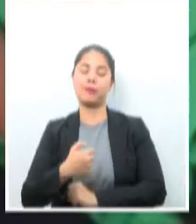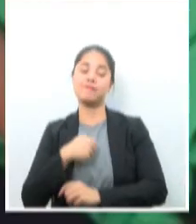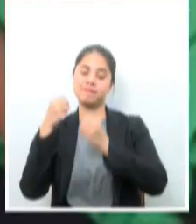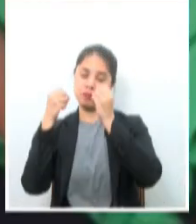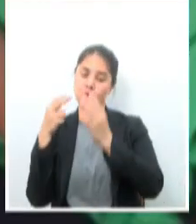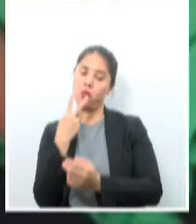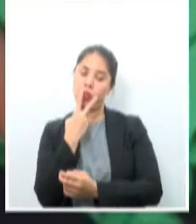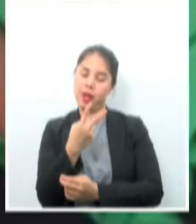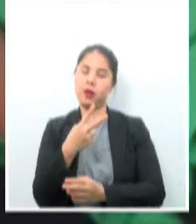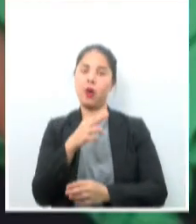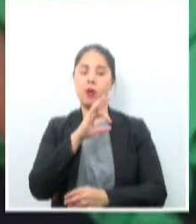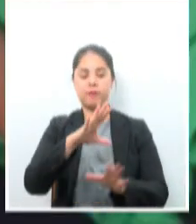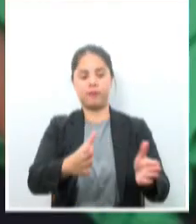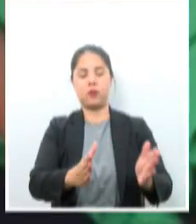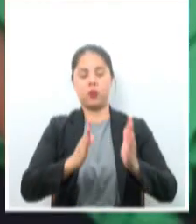ขอย่างหนึ่งนะครับ